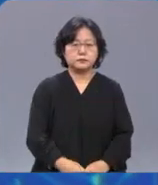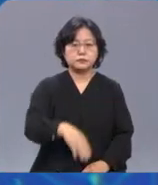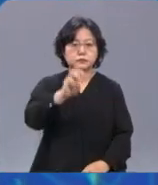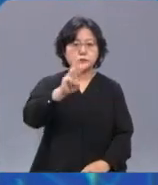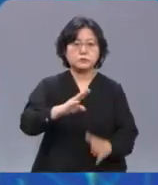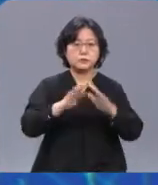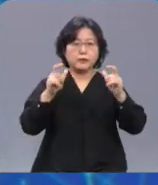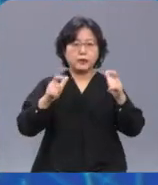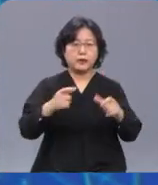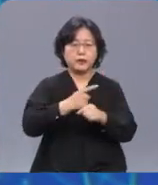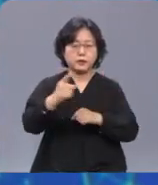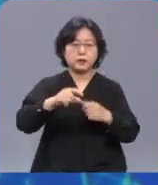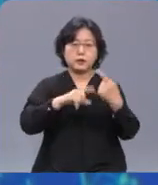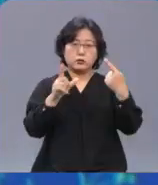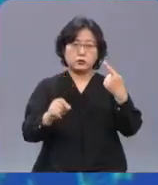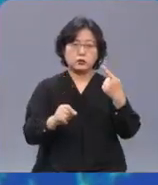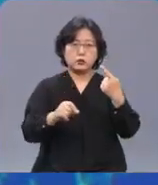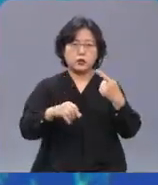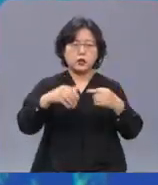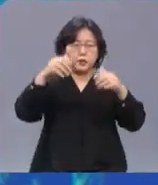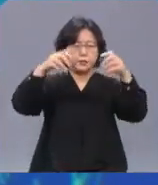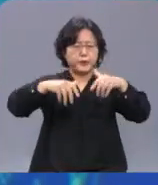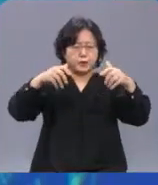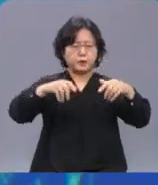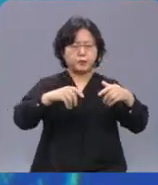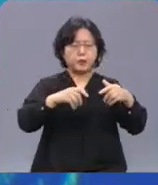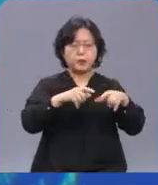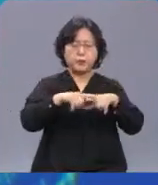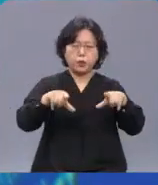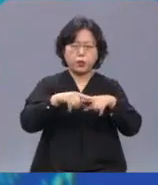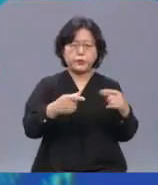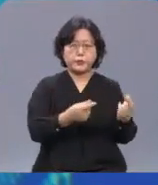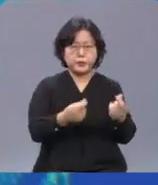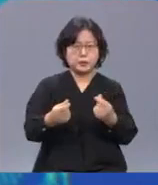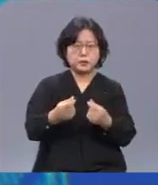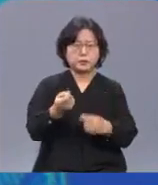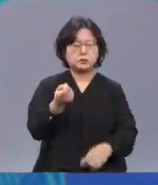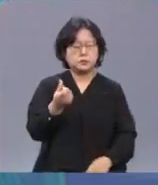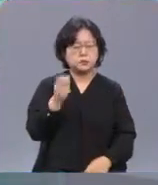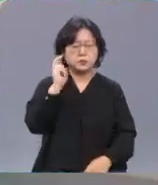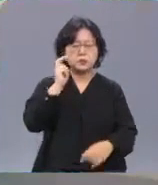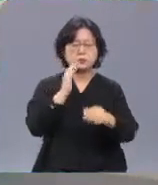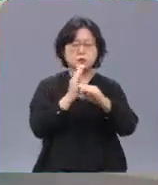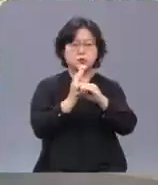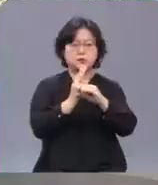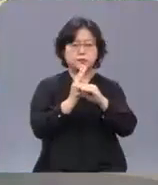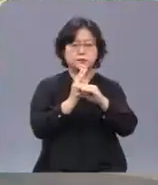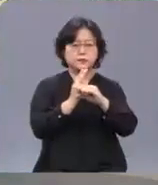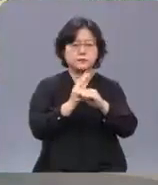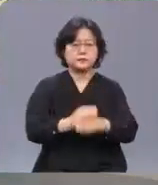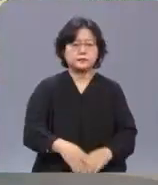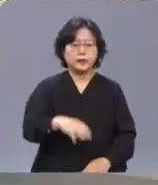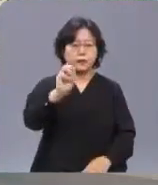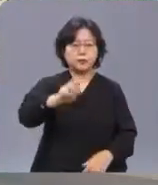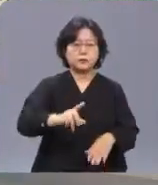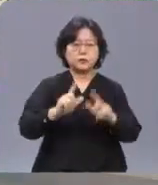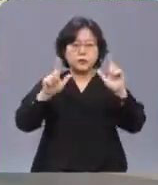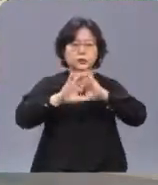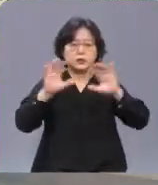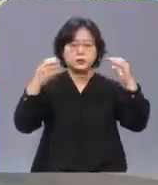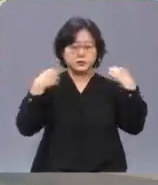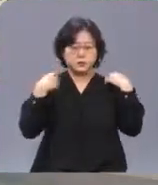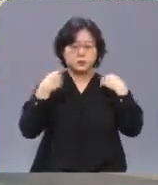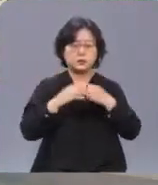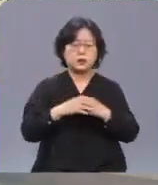광주와 전남 지역의 내년 1월까지의 강수량이 평년과 비슷하거나 적을 것으로 예측됐습니다. 광주지방기상청이